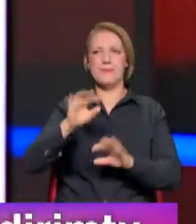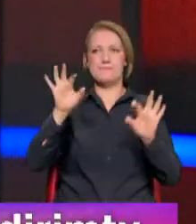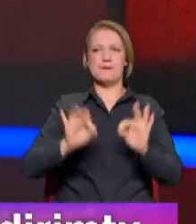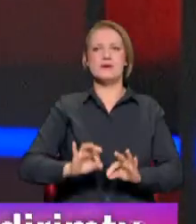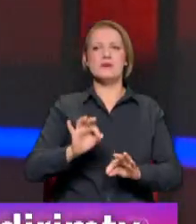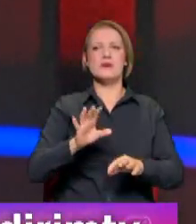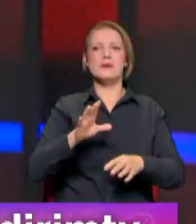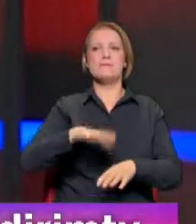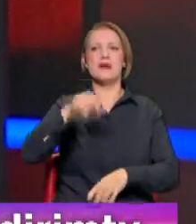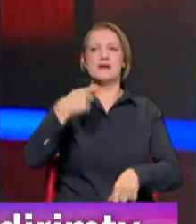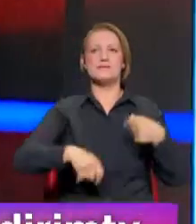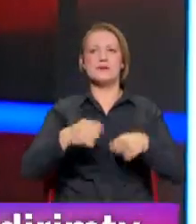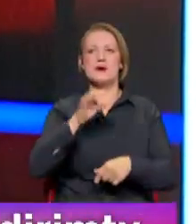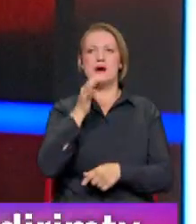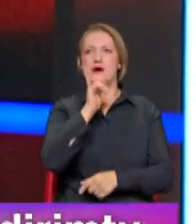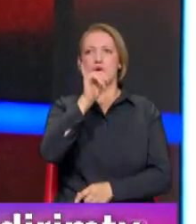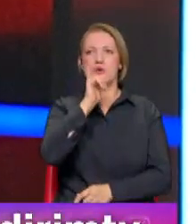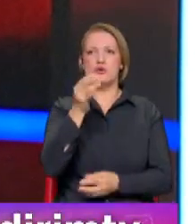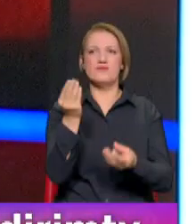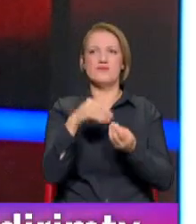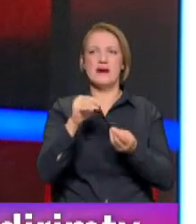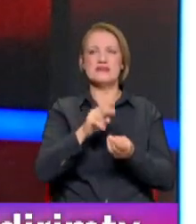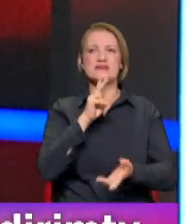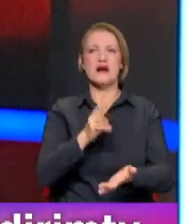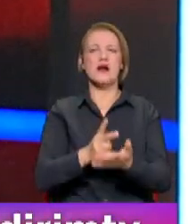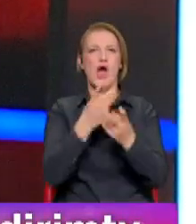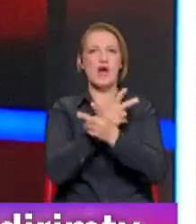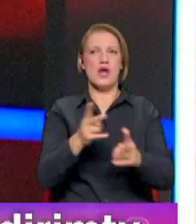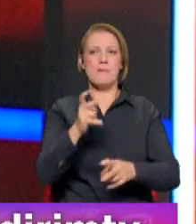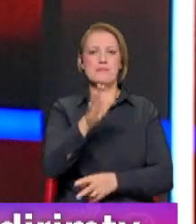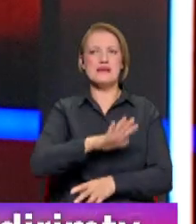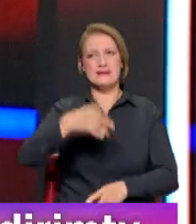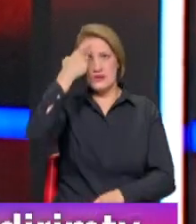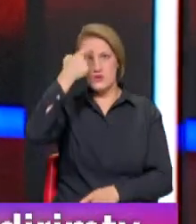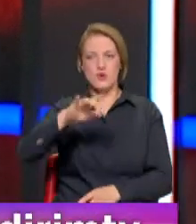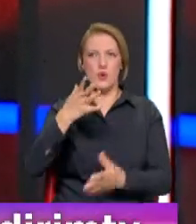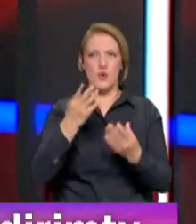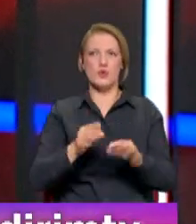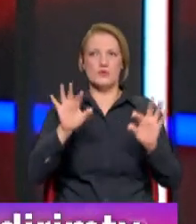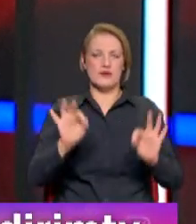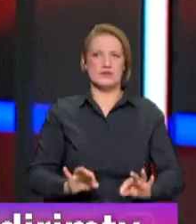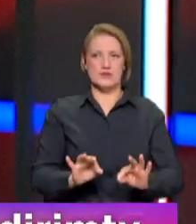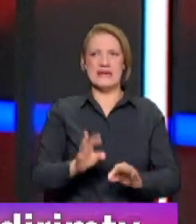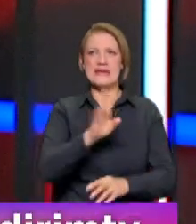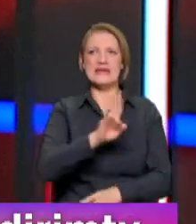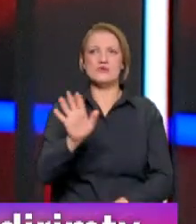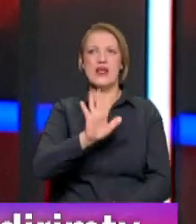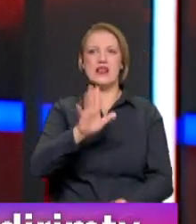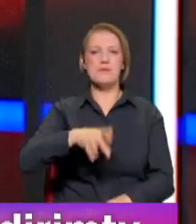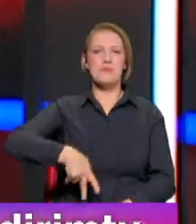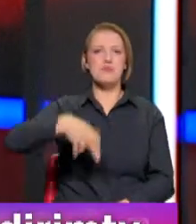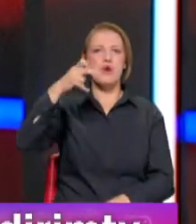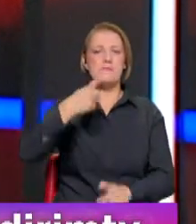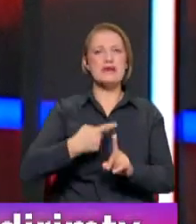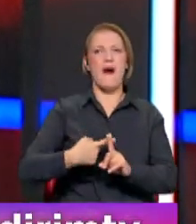başlayan Merkez Bankası Ağustos faiz kararını açıklayınca piyasalarda şok etkisi başladı ve 750 bas puanlık